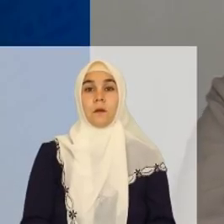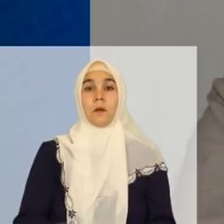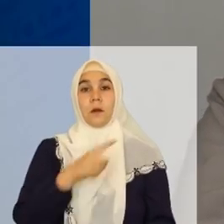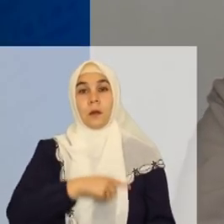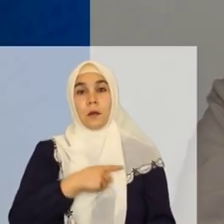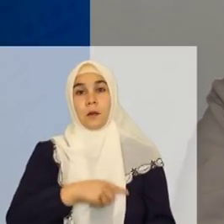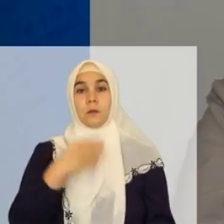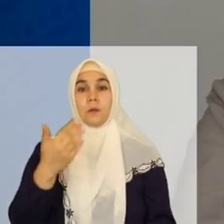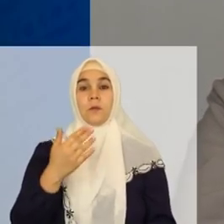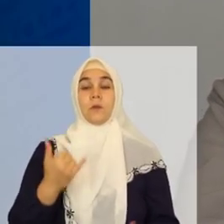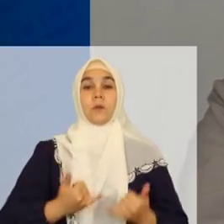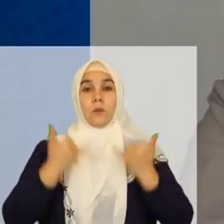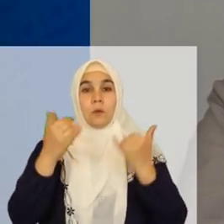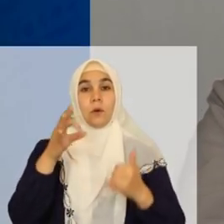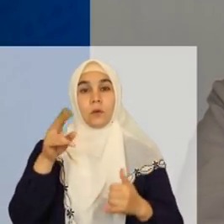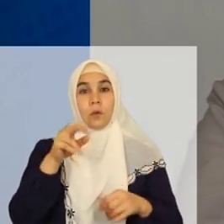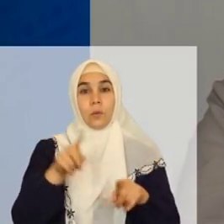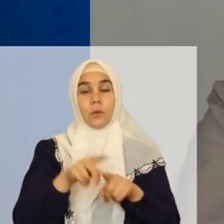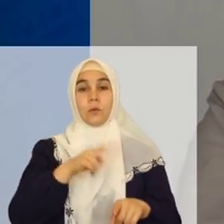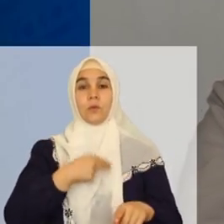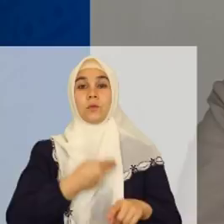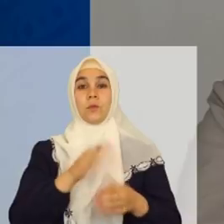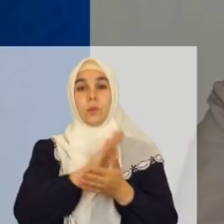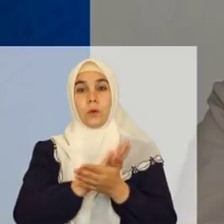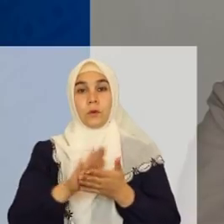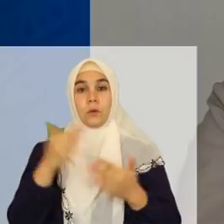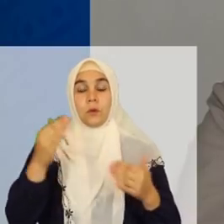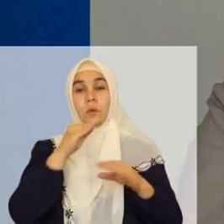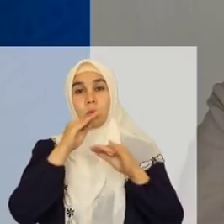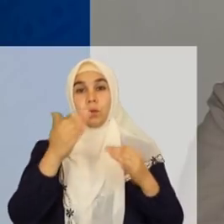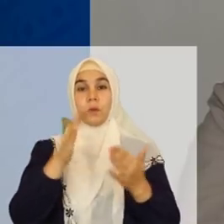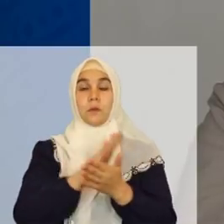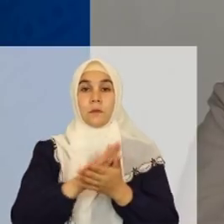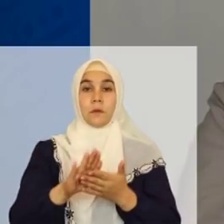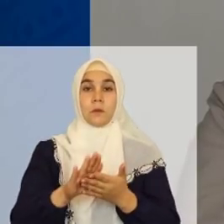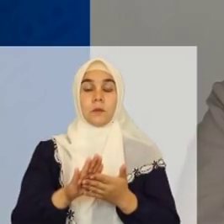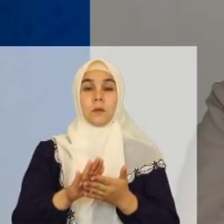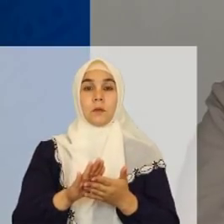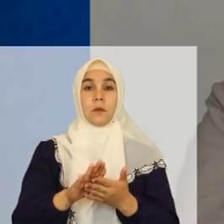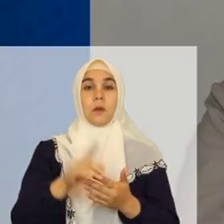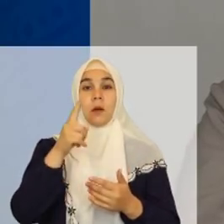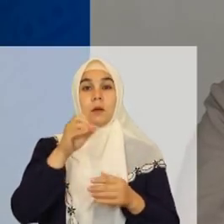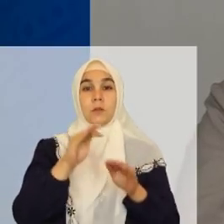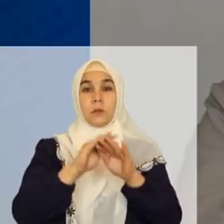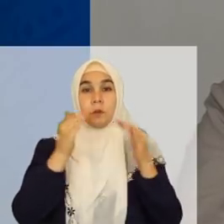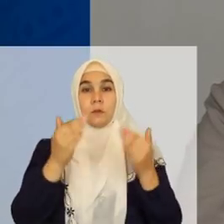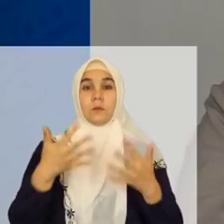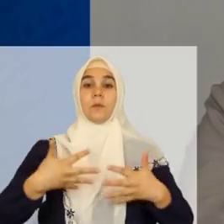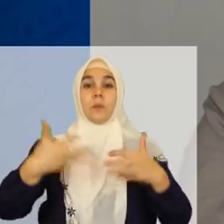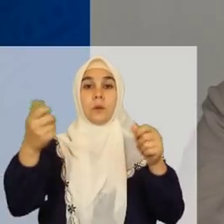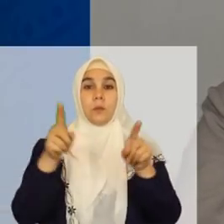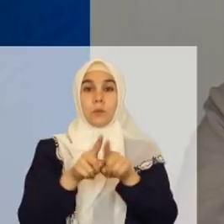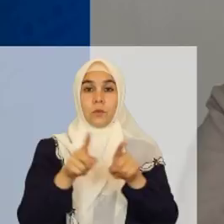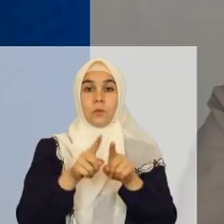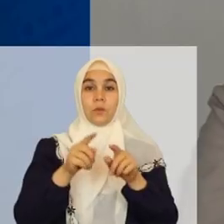Ahlak, adam, kalp pakligi, ruh tozaligi hacni kabul bo'lishiga ham şart